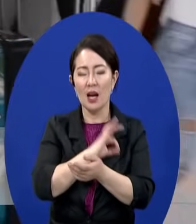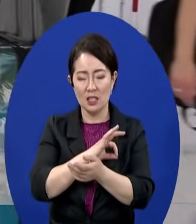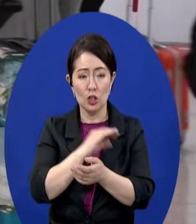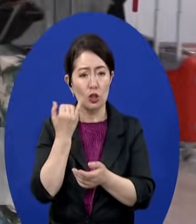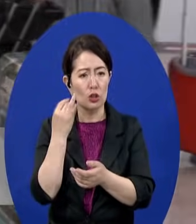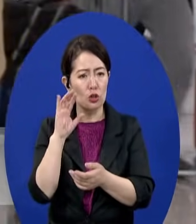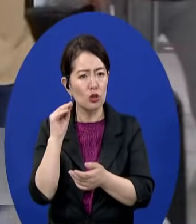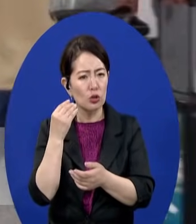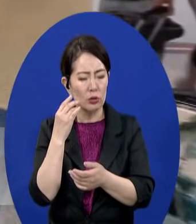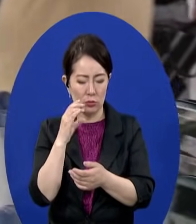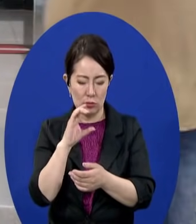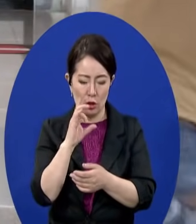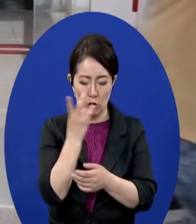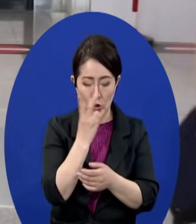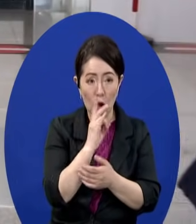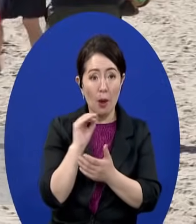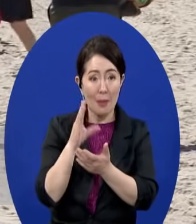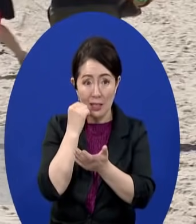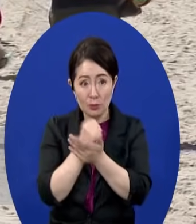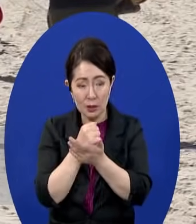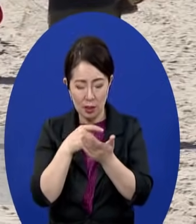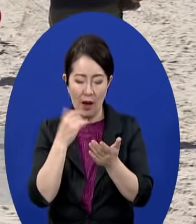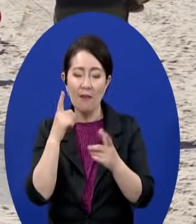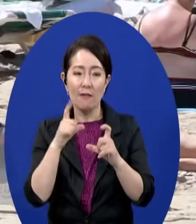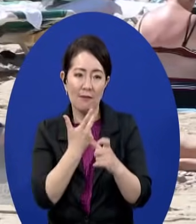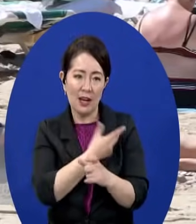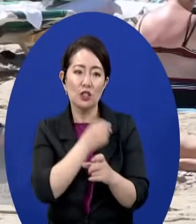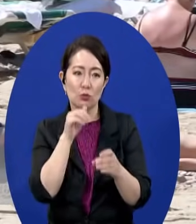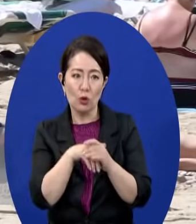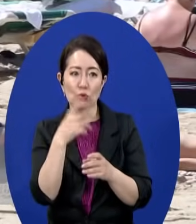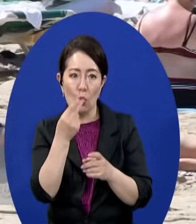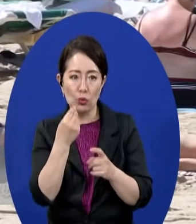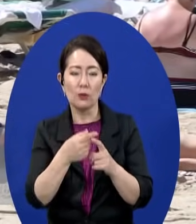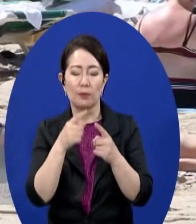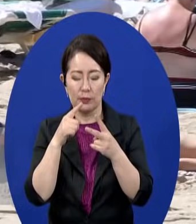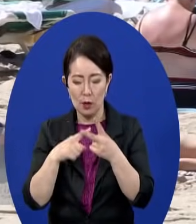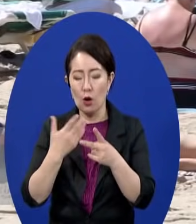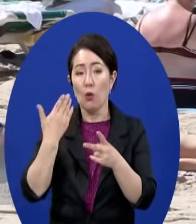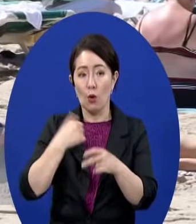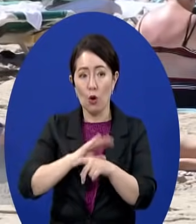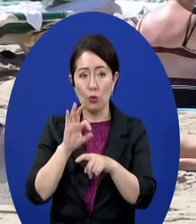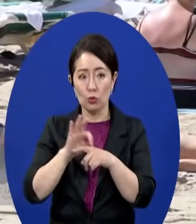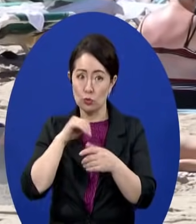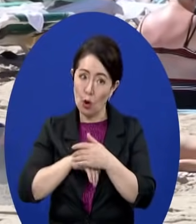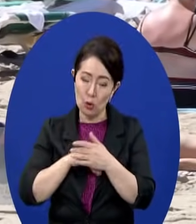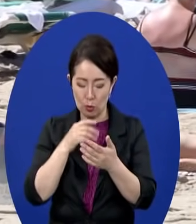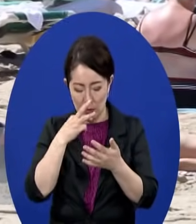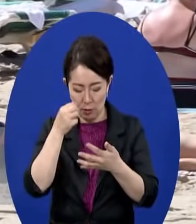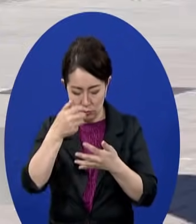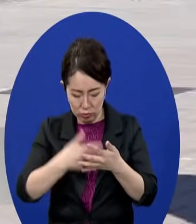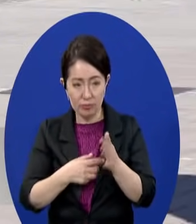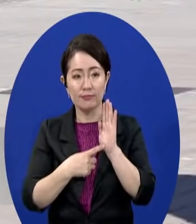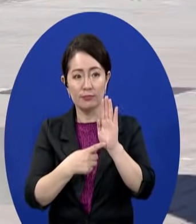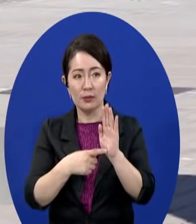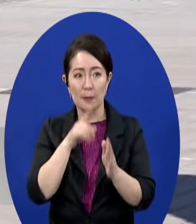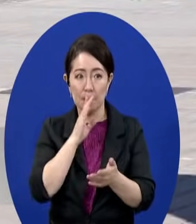ногоон паспортон дээр вакцинд хамрагдсны нотолгоо мөн өмнө нь коронавирусаар халдварлаж өвдөж байсан эсэх бүхий л мэдээллийг оруулах